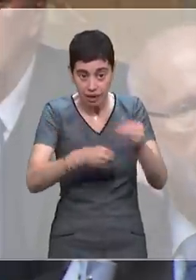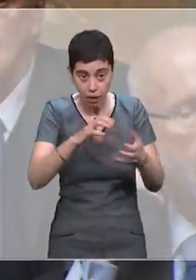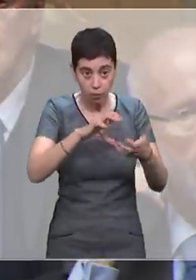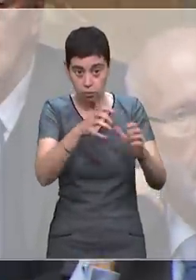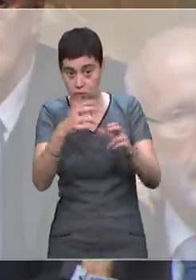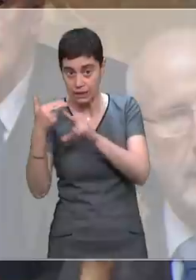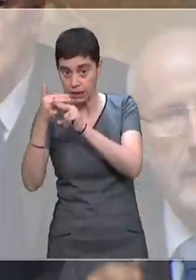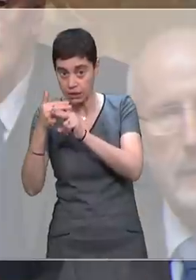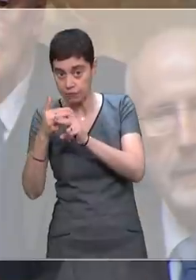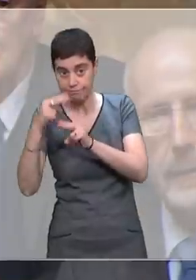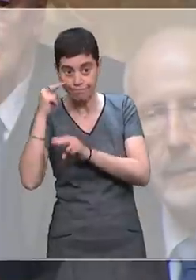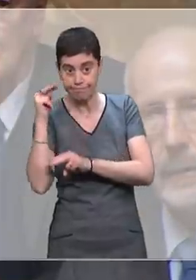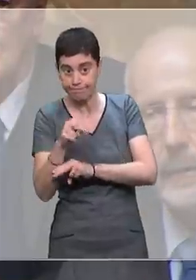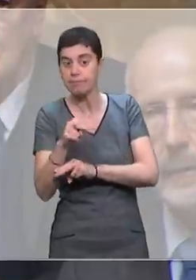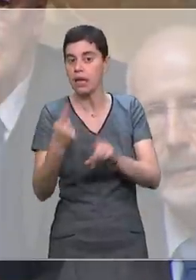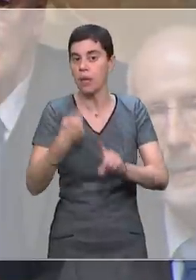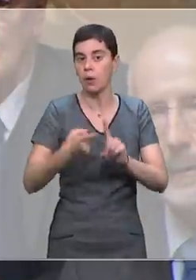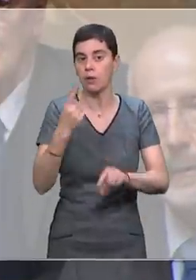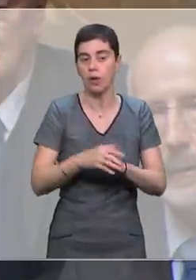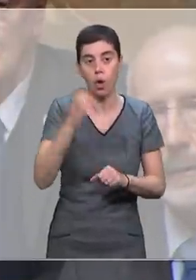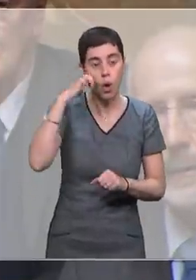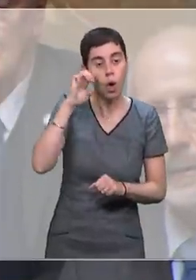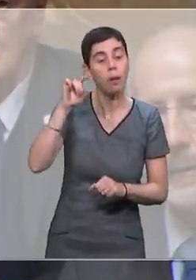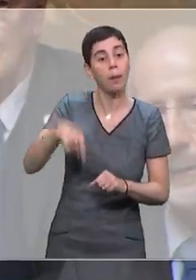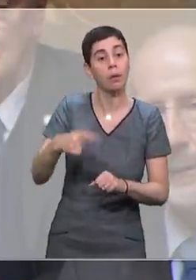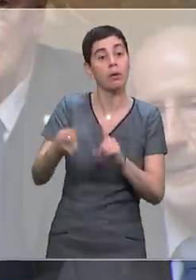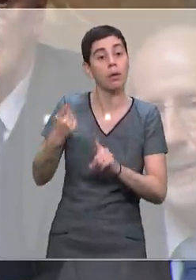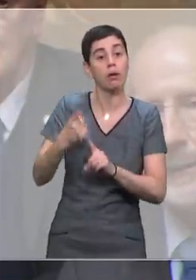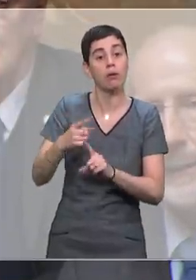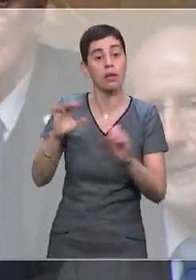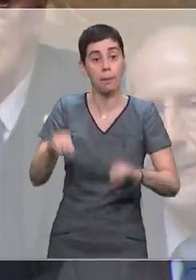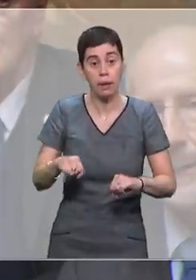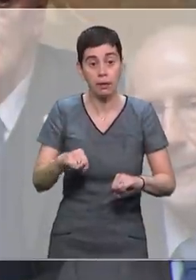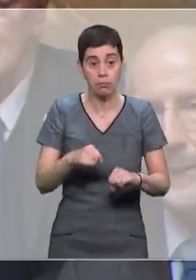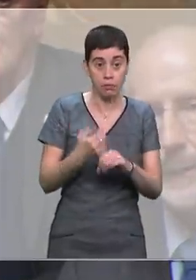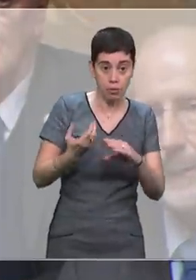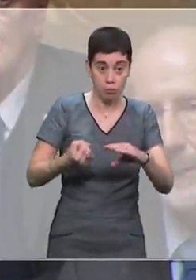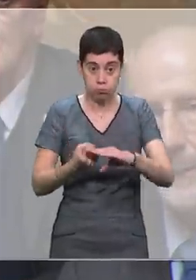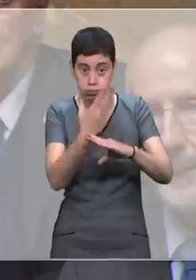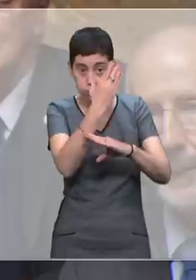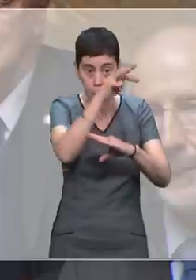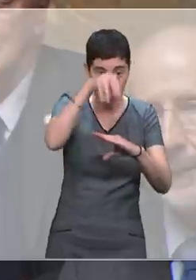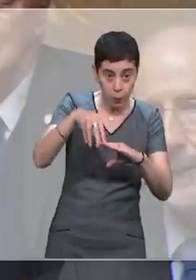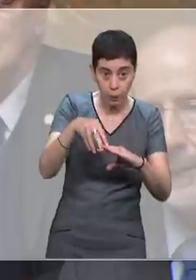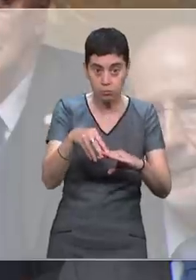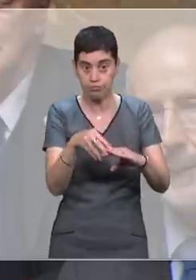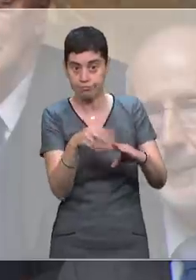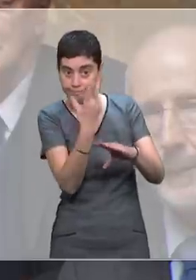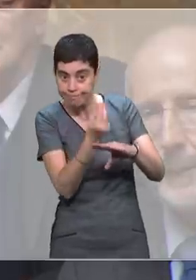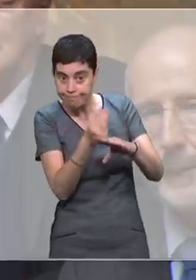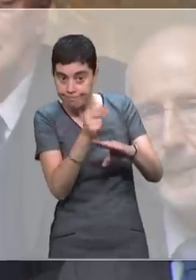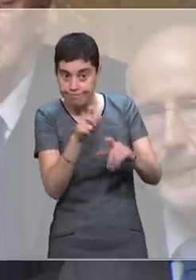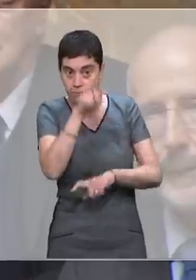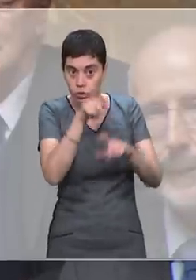cruciale. L'Europe doit être, par exemple, capable de mesurer ses propres émissions de gaz à effet de serre, mais aussi celles des autres pays